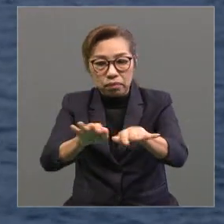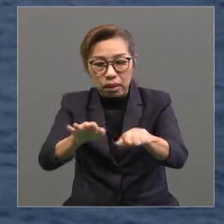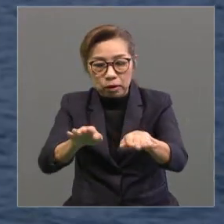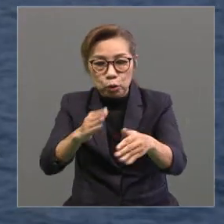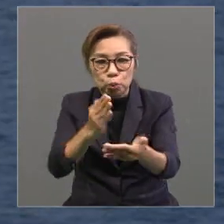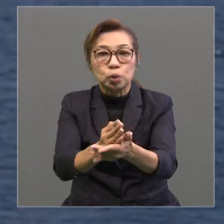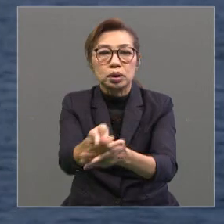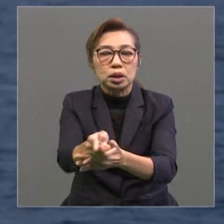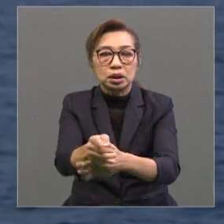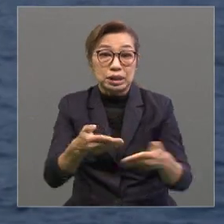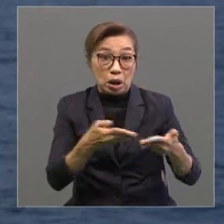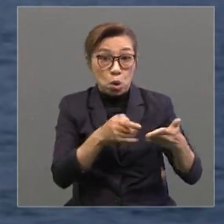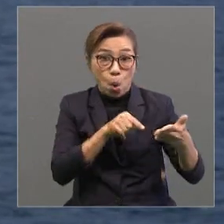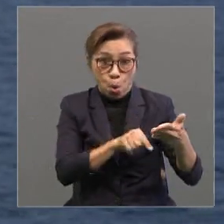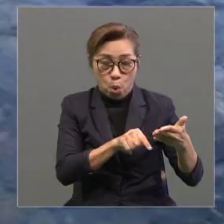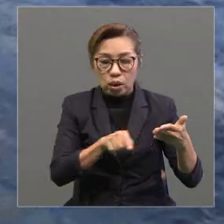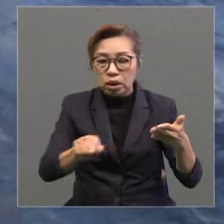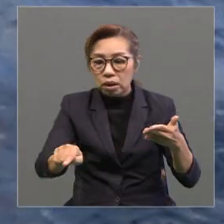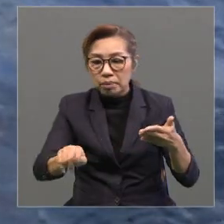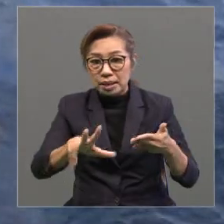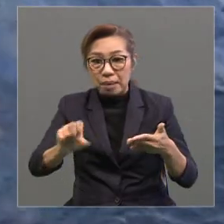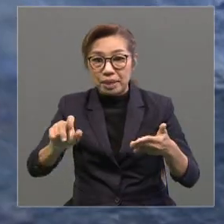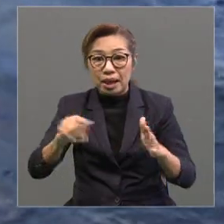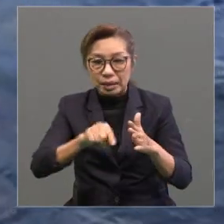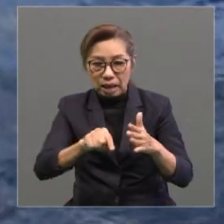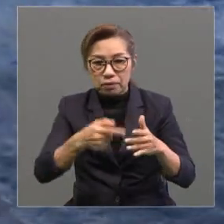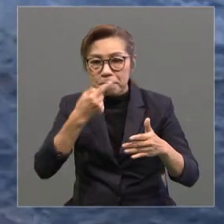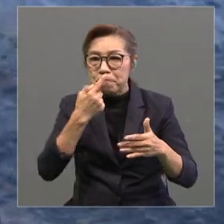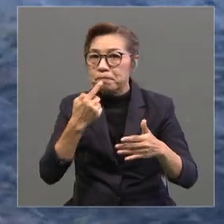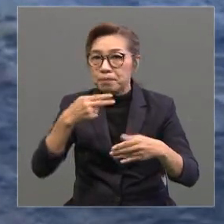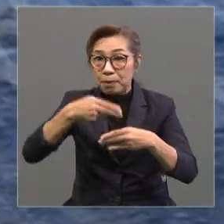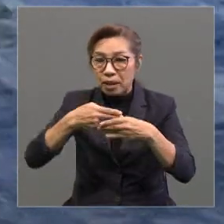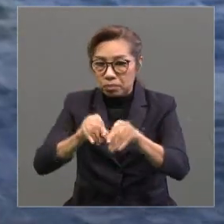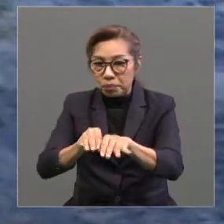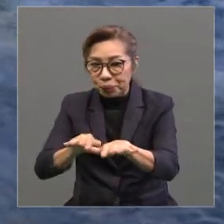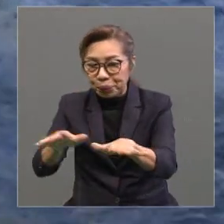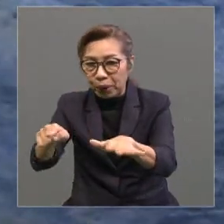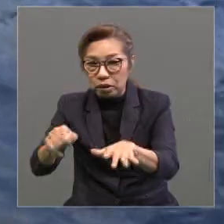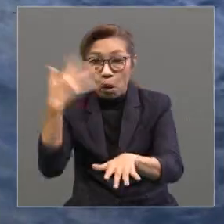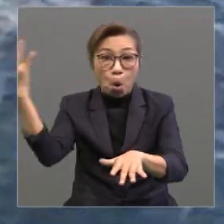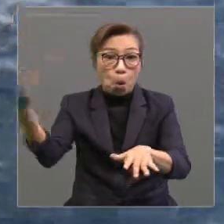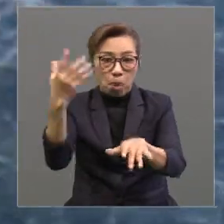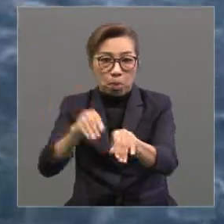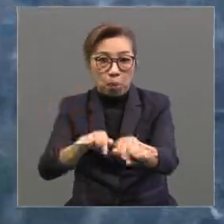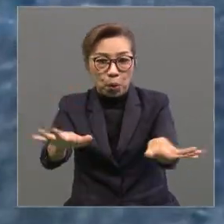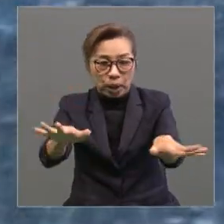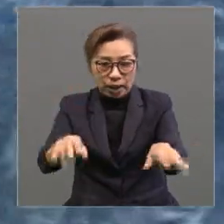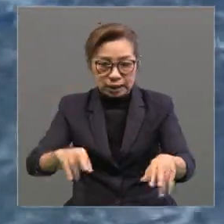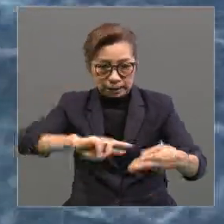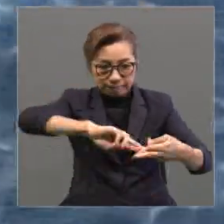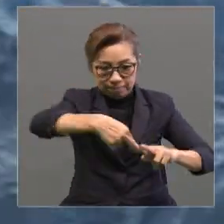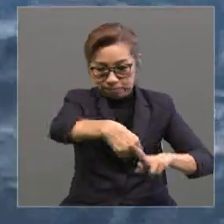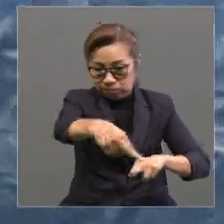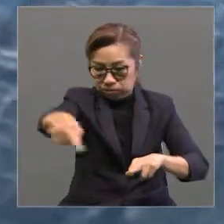แสนตันซึ่งก็ถือว่าไม่มากนักเพราะกระแสลมแรงแต่ว่าทำให้คราบน้ำมันในกระจายได้เร็วจึงใช้วิธีตัดคราบน้ำเป็น